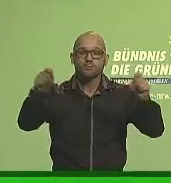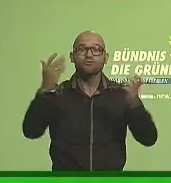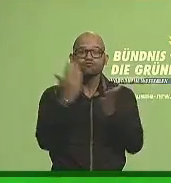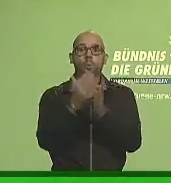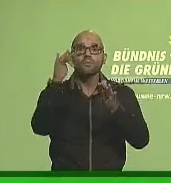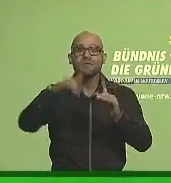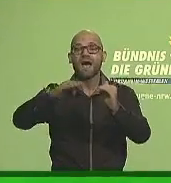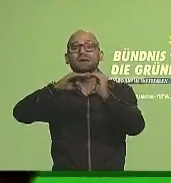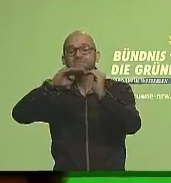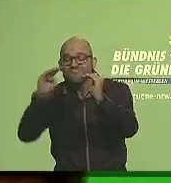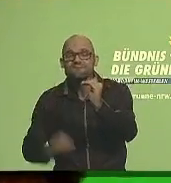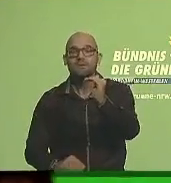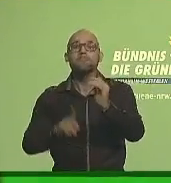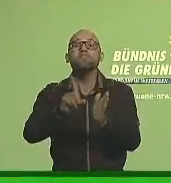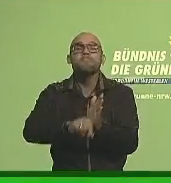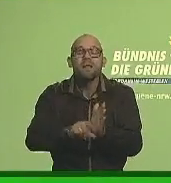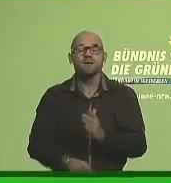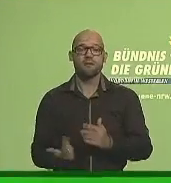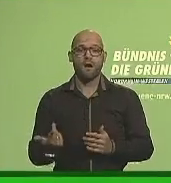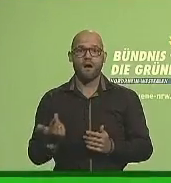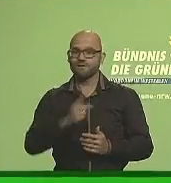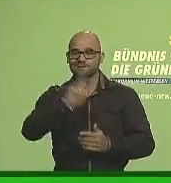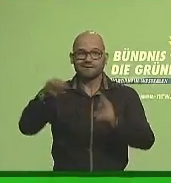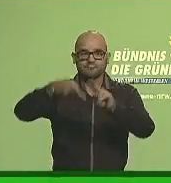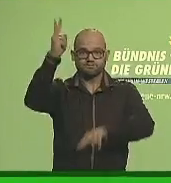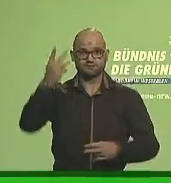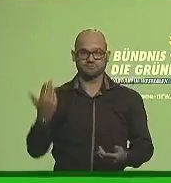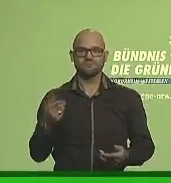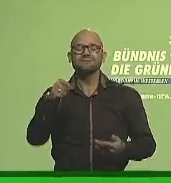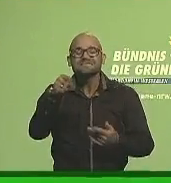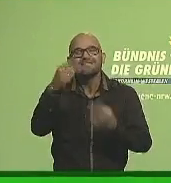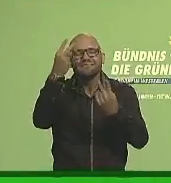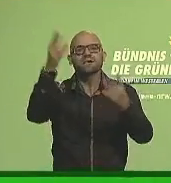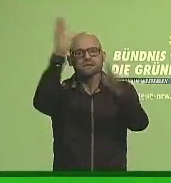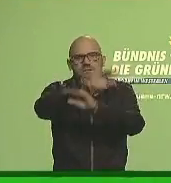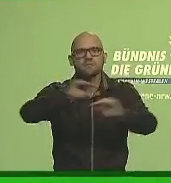Preiserhöhung. Und das müssen wir den Leuten sagen.